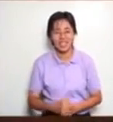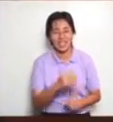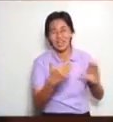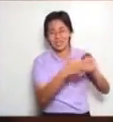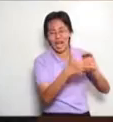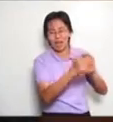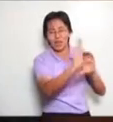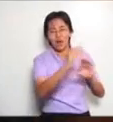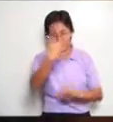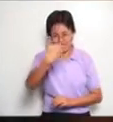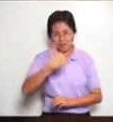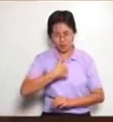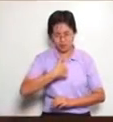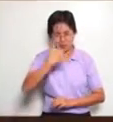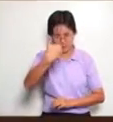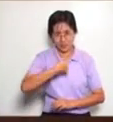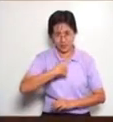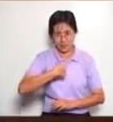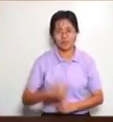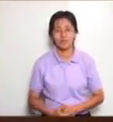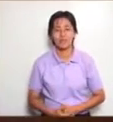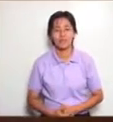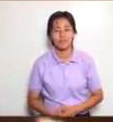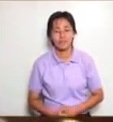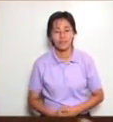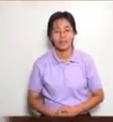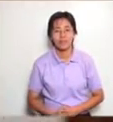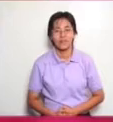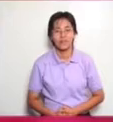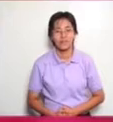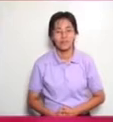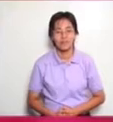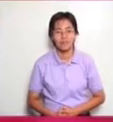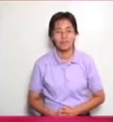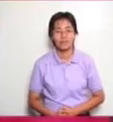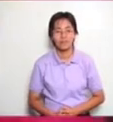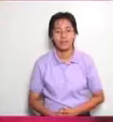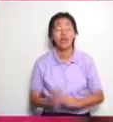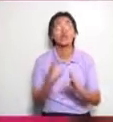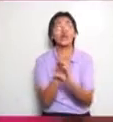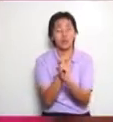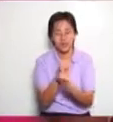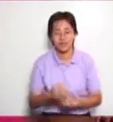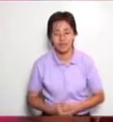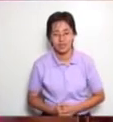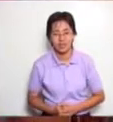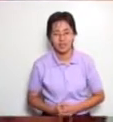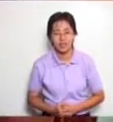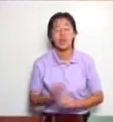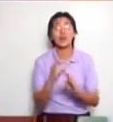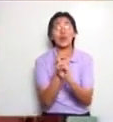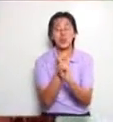แล้ส